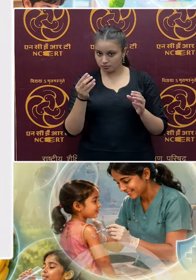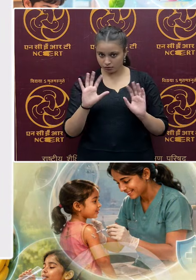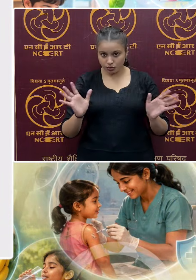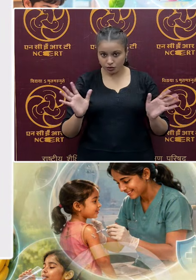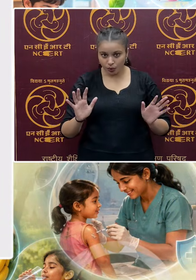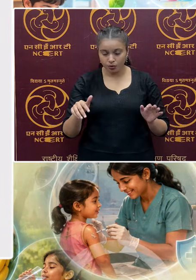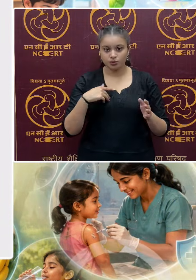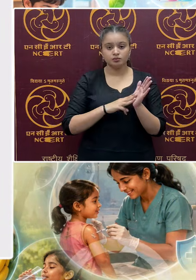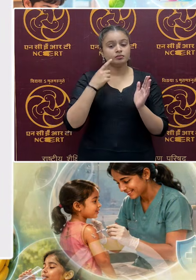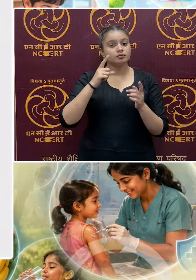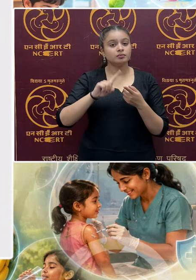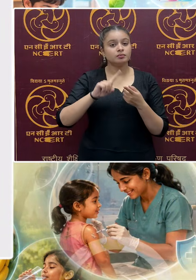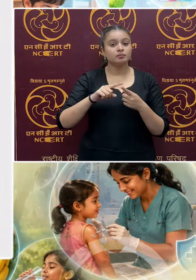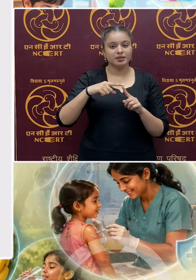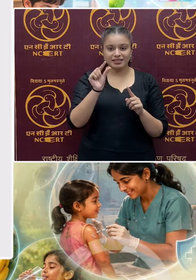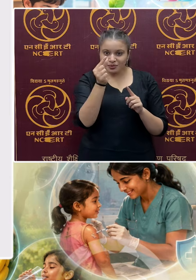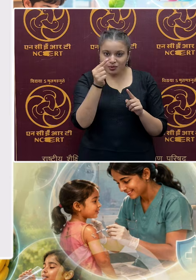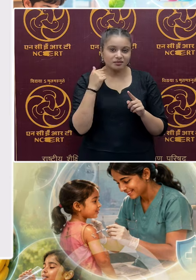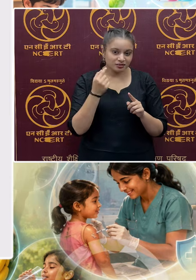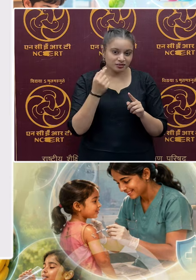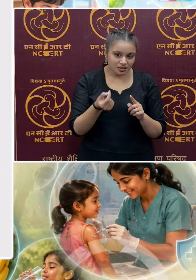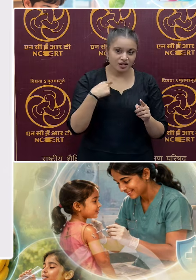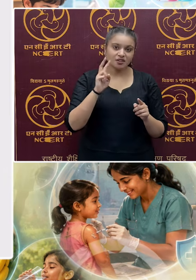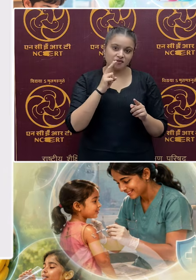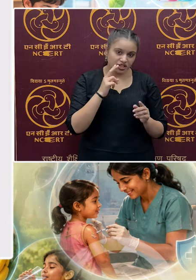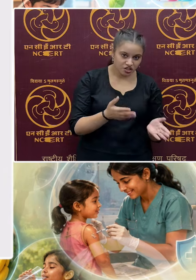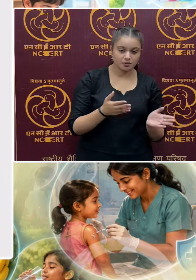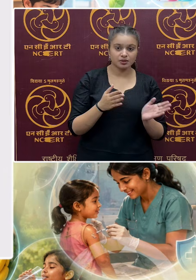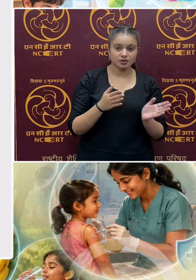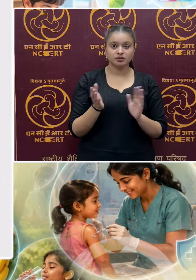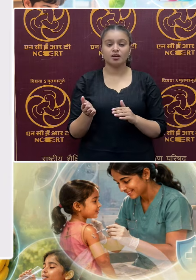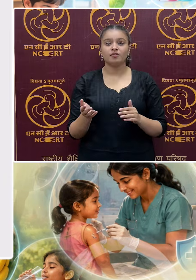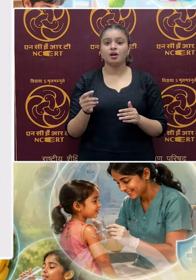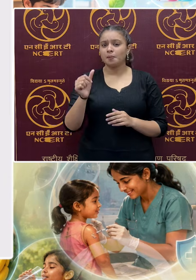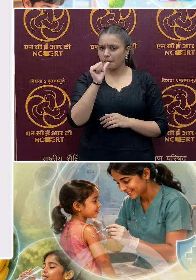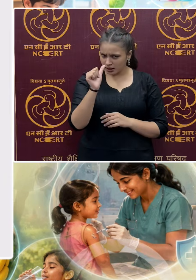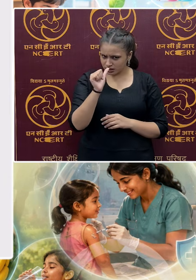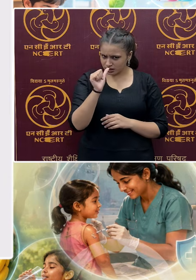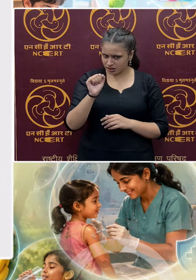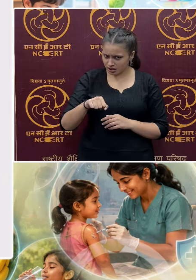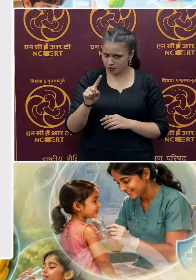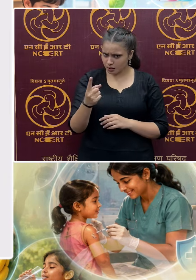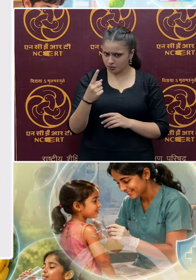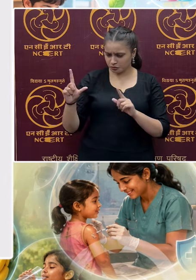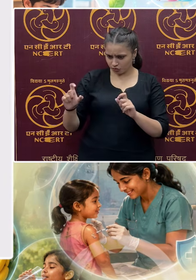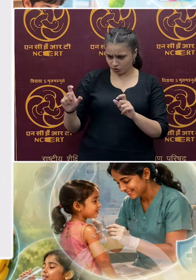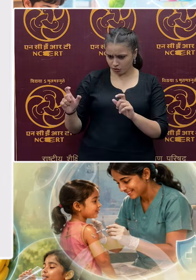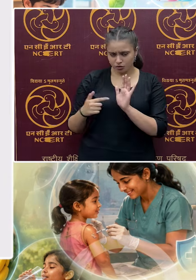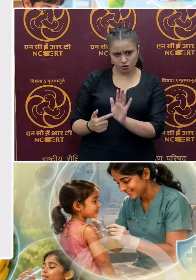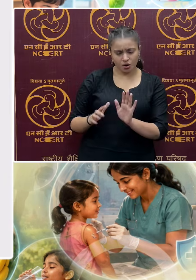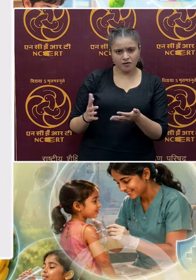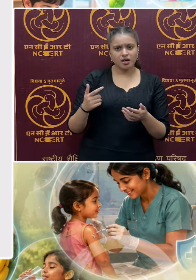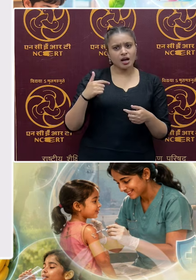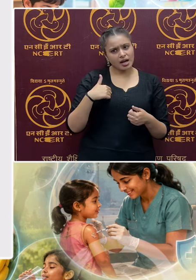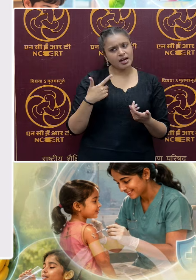हमें मिलेट्स दिखाए, वेजिटेबल्स दिखाए, और water was one of the pictures that you showed. So